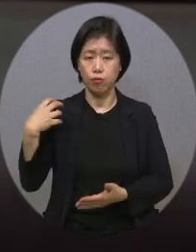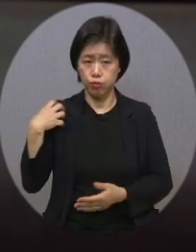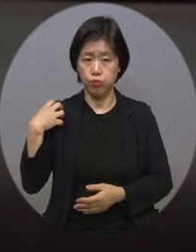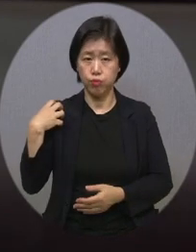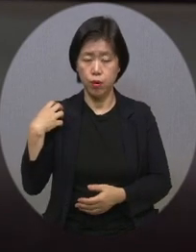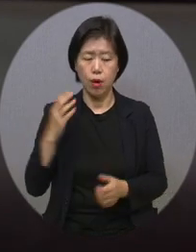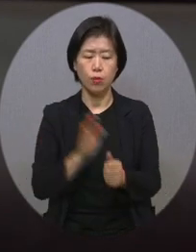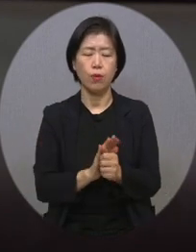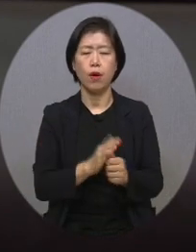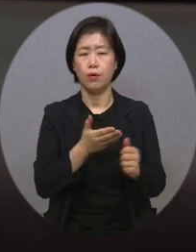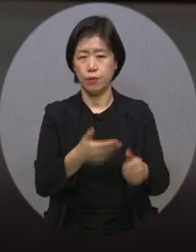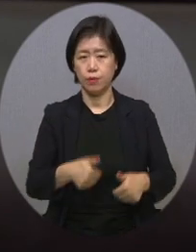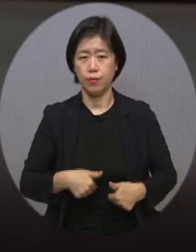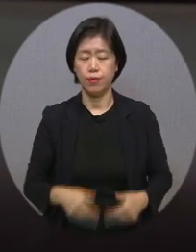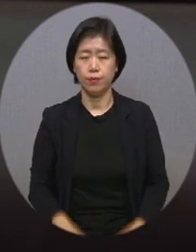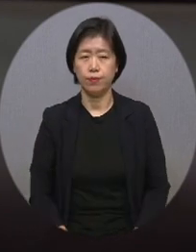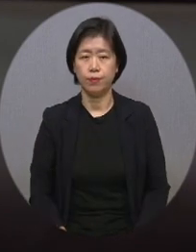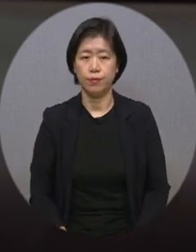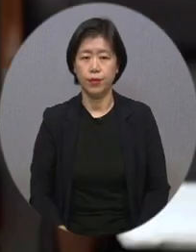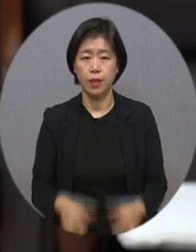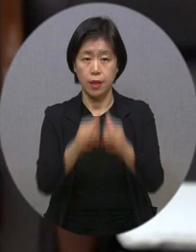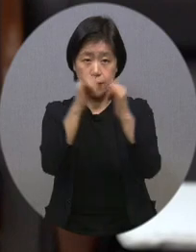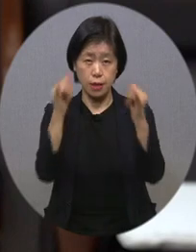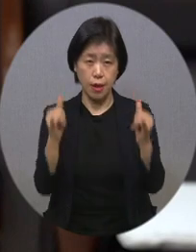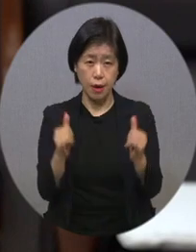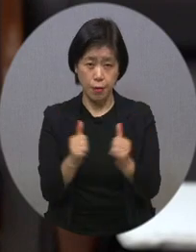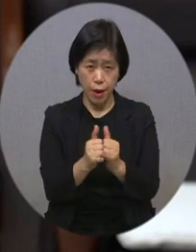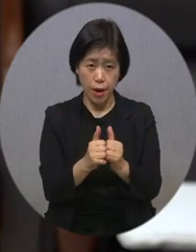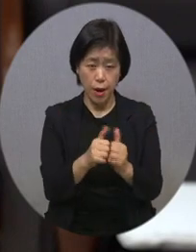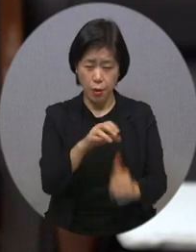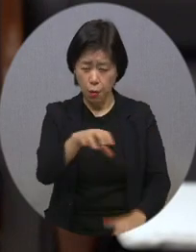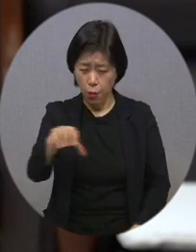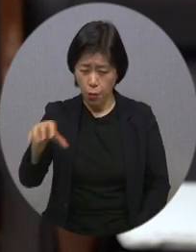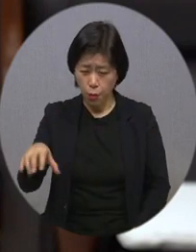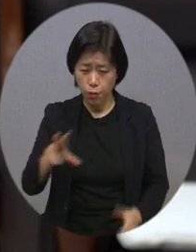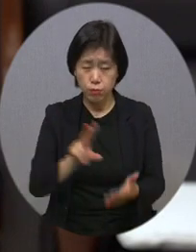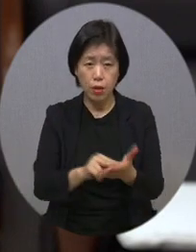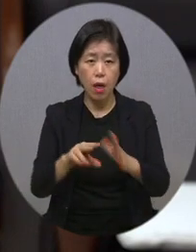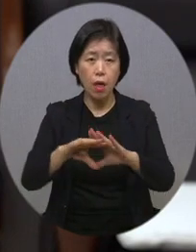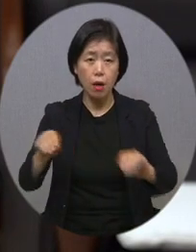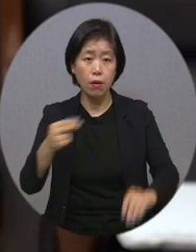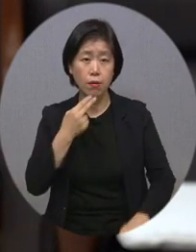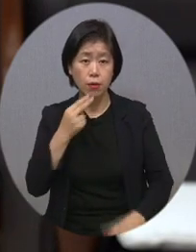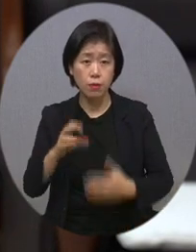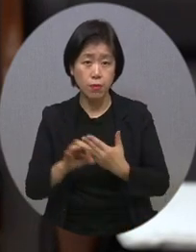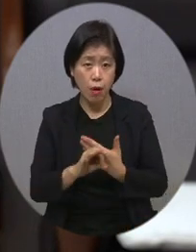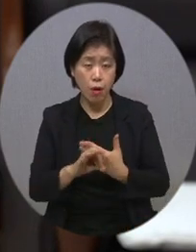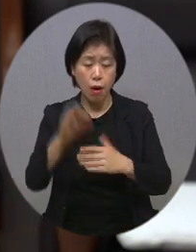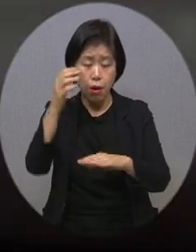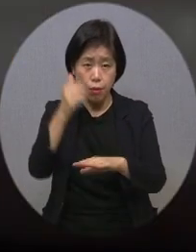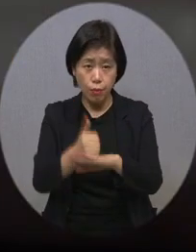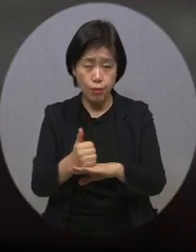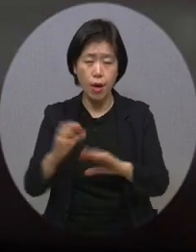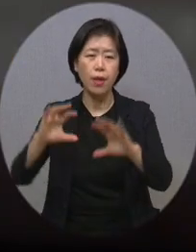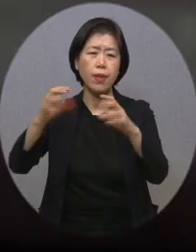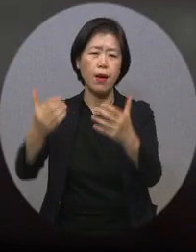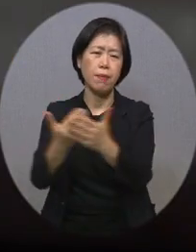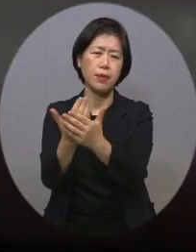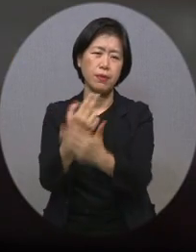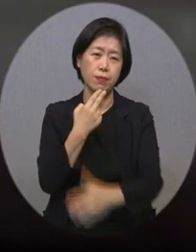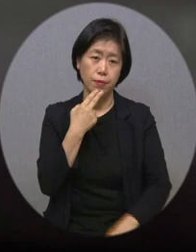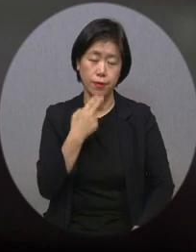사회 구조 전반에 걸쳐서 그런 문제가 해결되지 않으면은 국가의 발전이 없는 거기 때문에